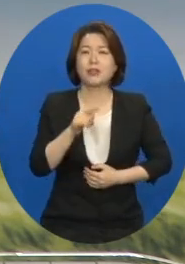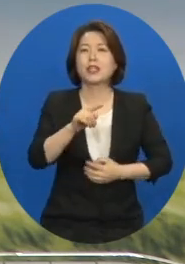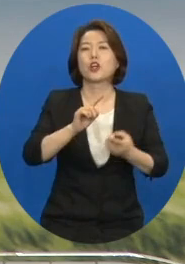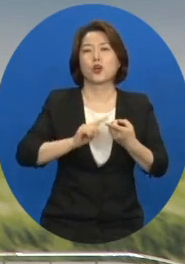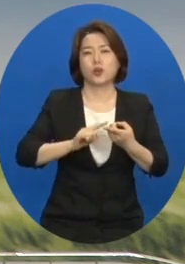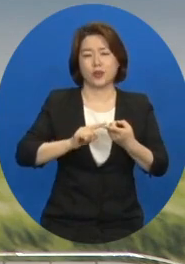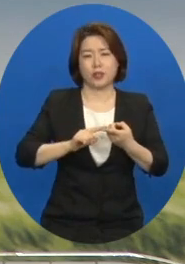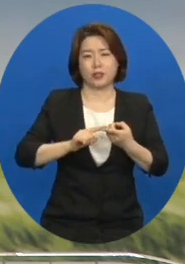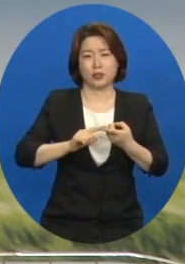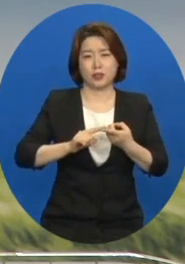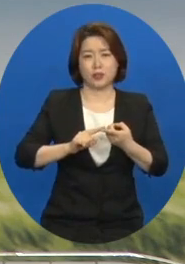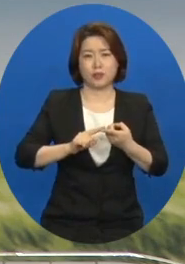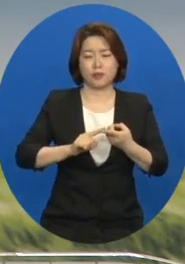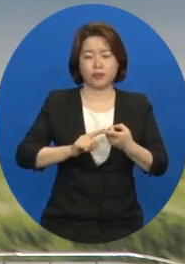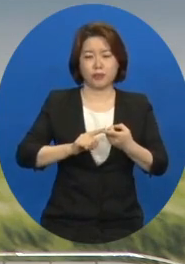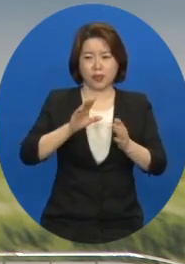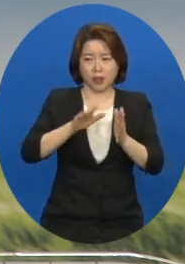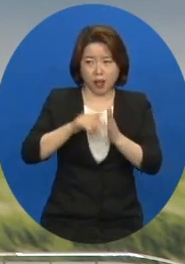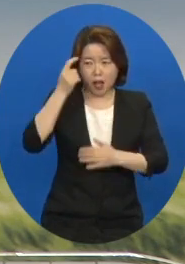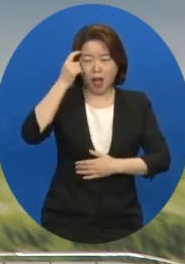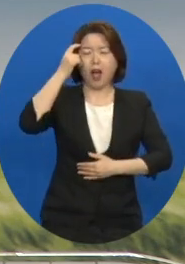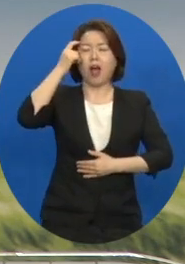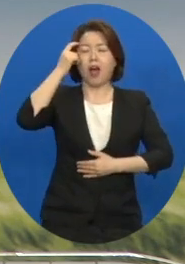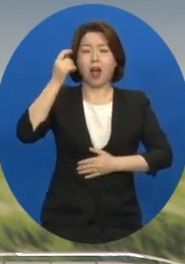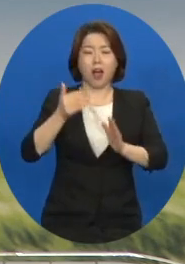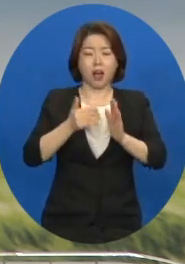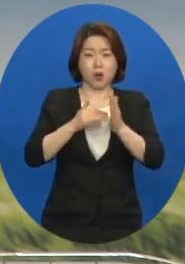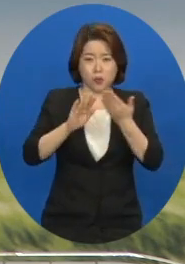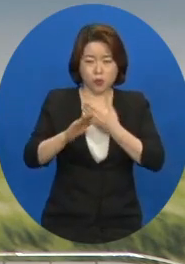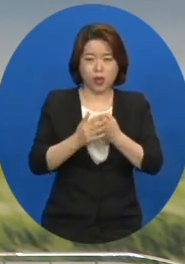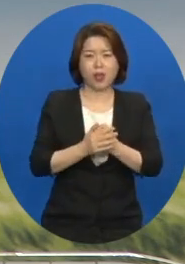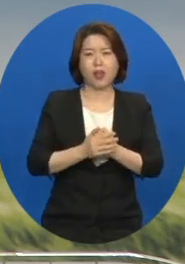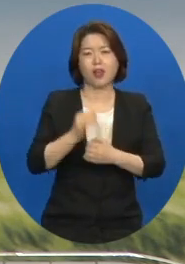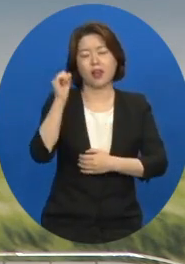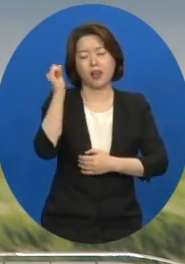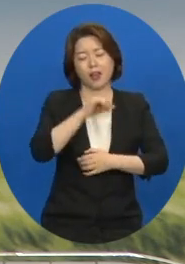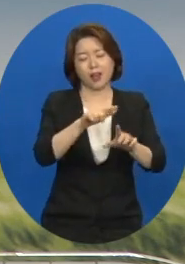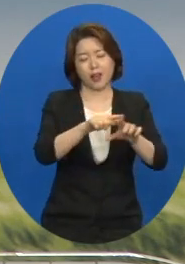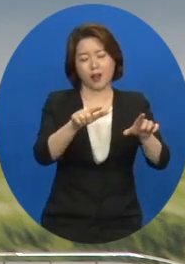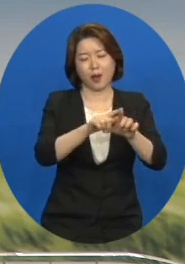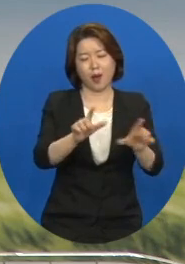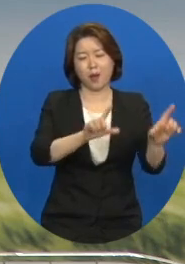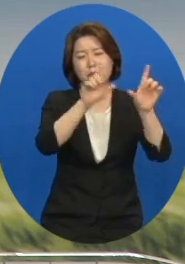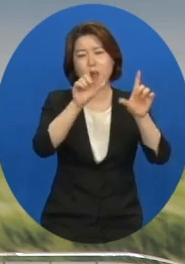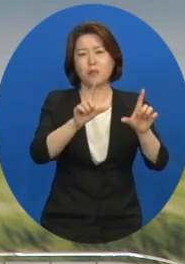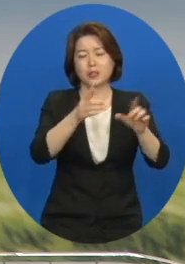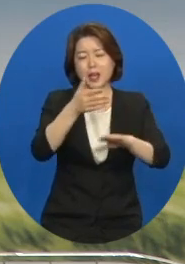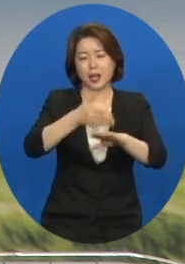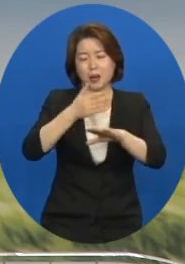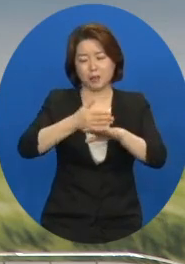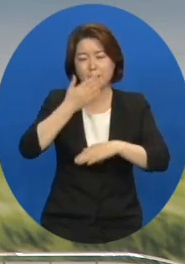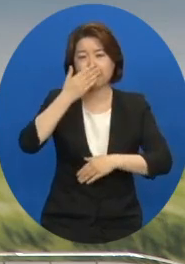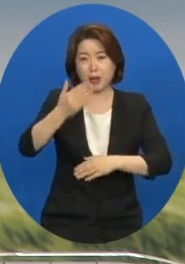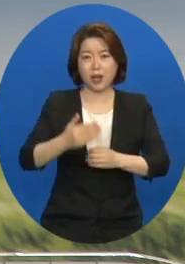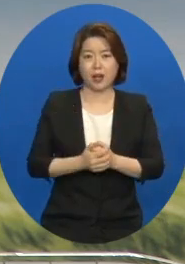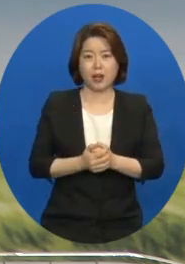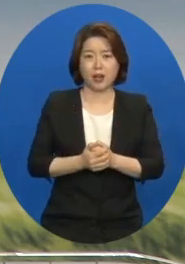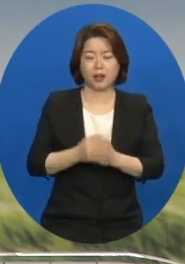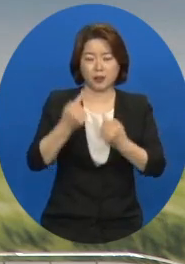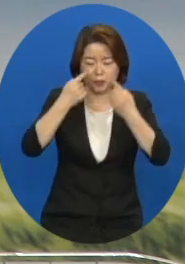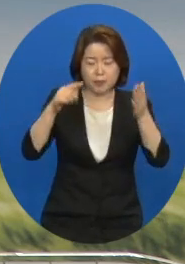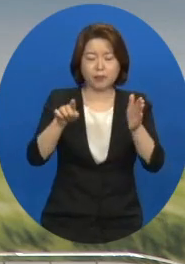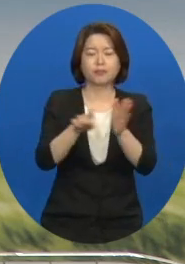사실을 그때 깨닫고 아, 범사에 감사할 수 있는 거구나 하는